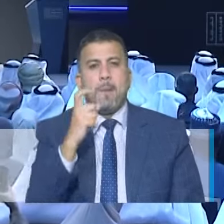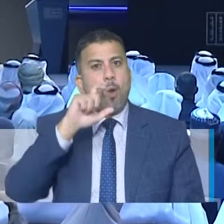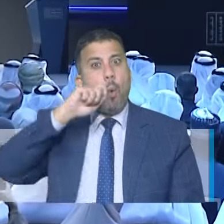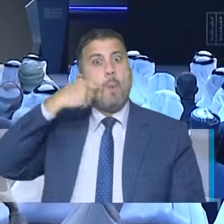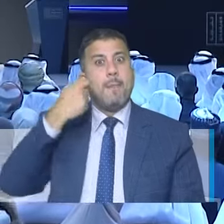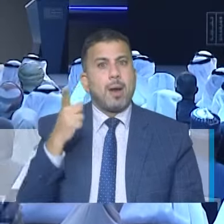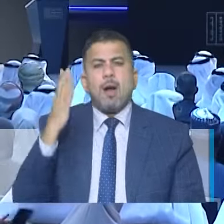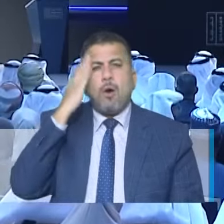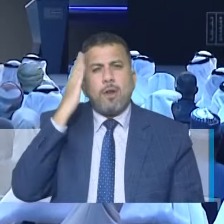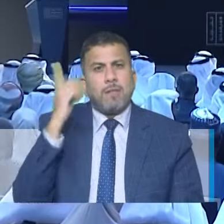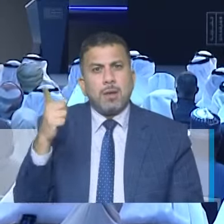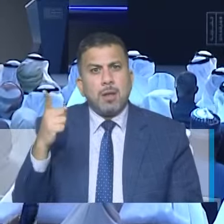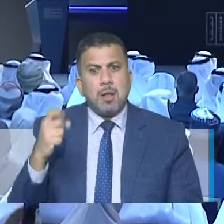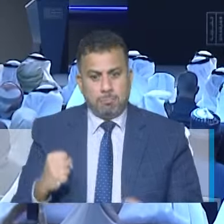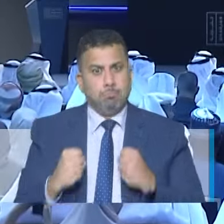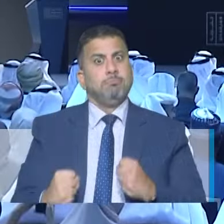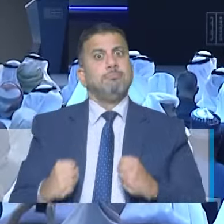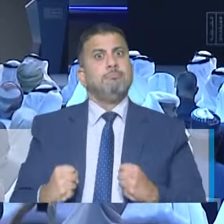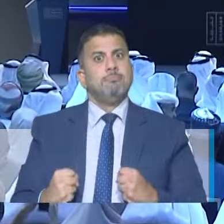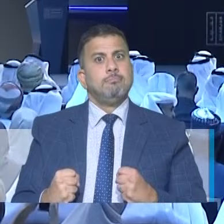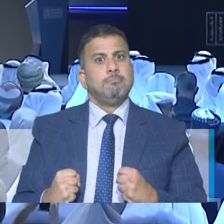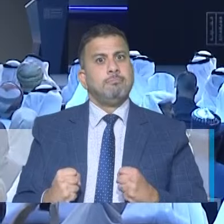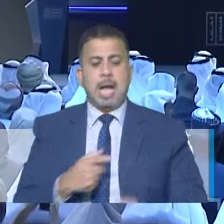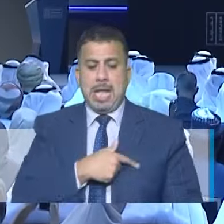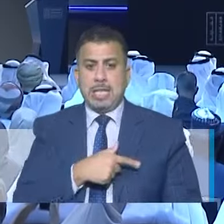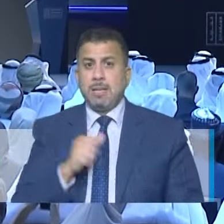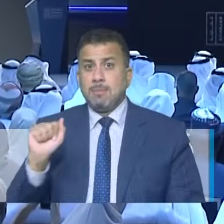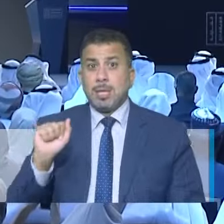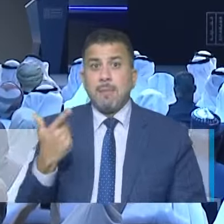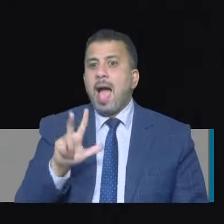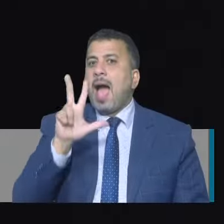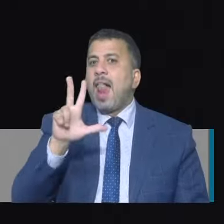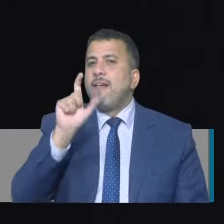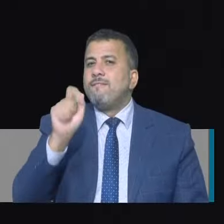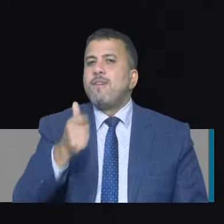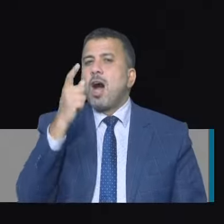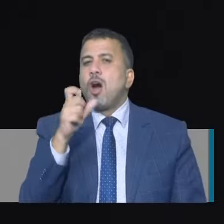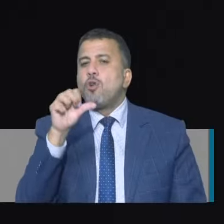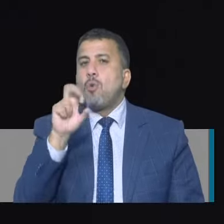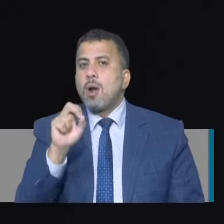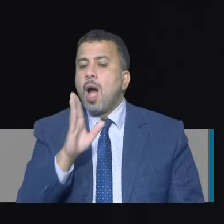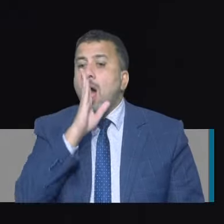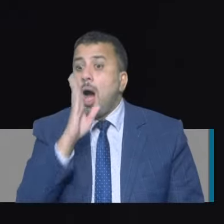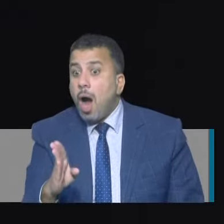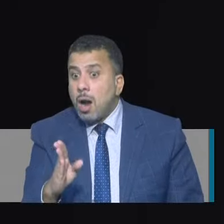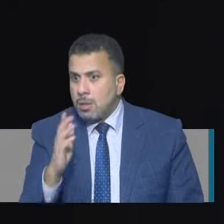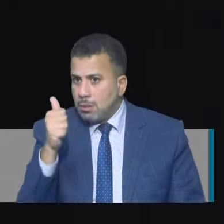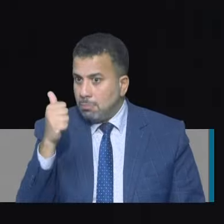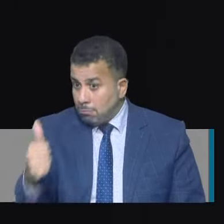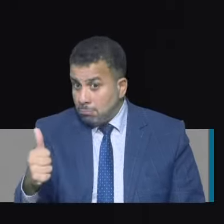عرف عمر بن الخطاب بالشده لقب بالفاروق لانه فرق بين الحق